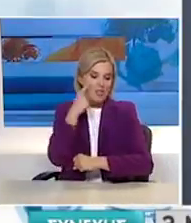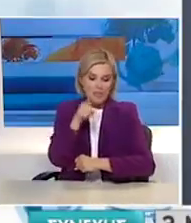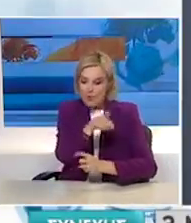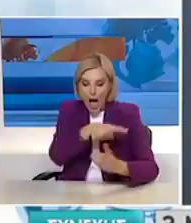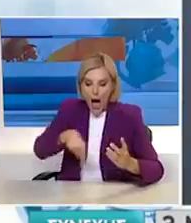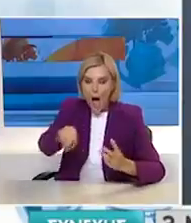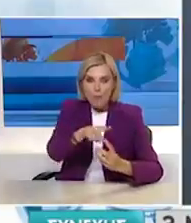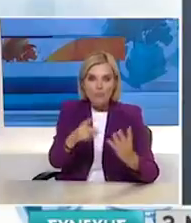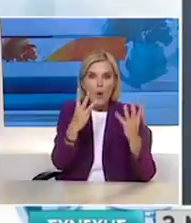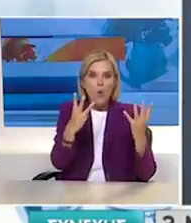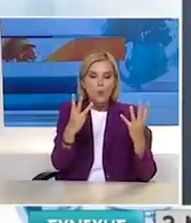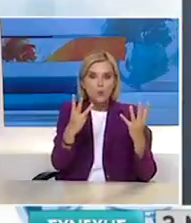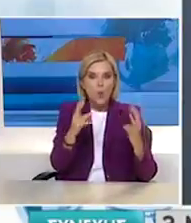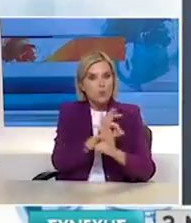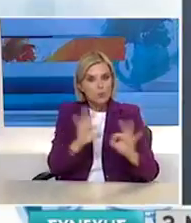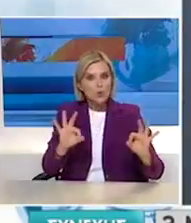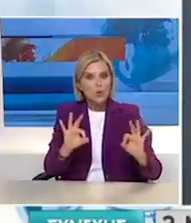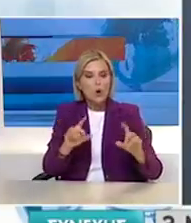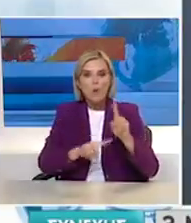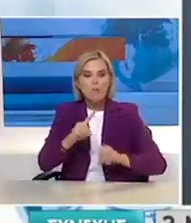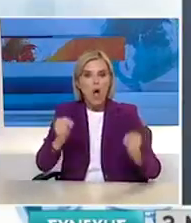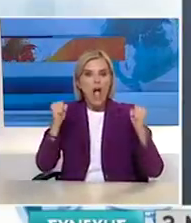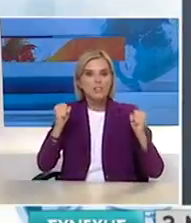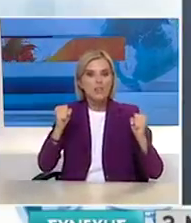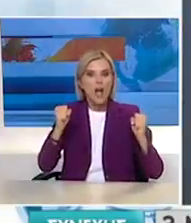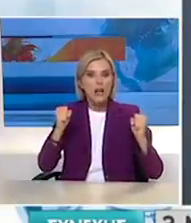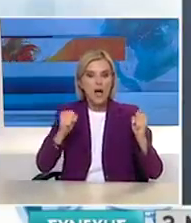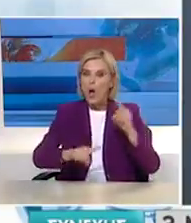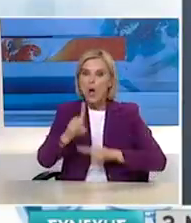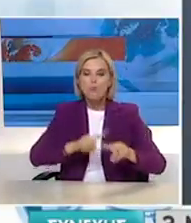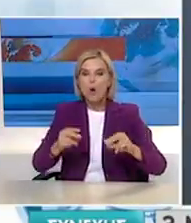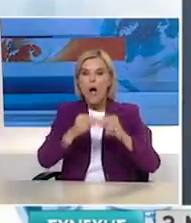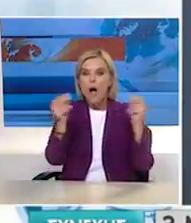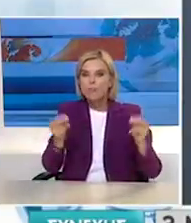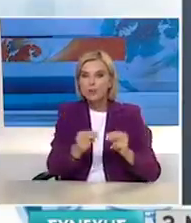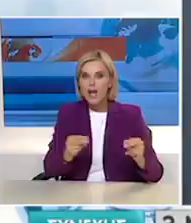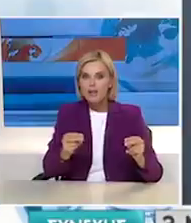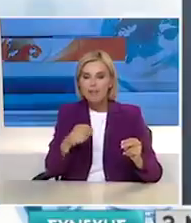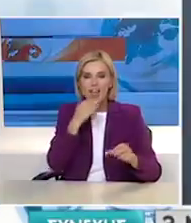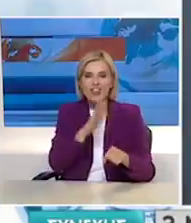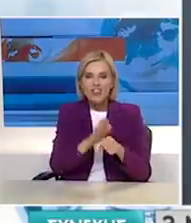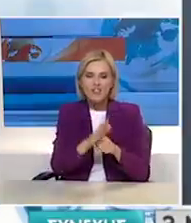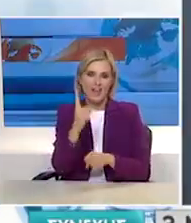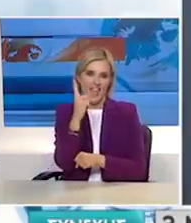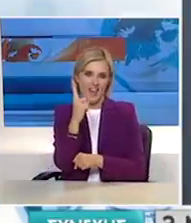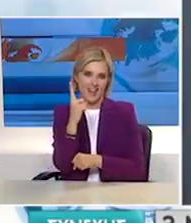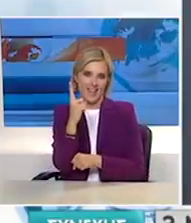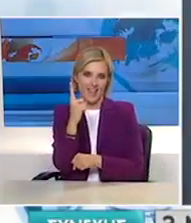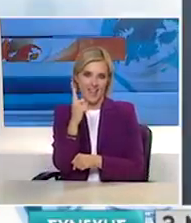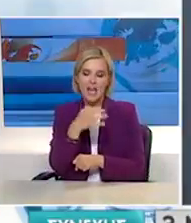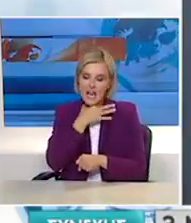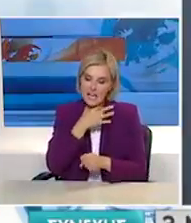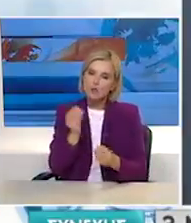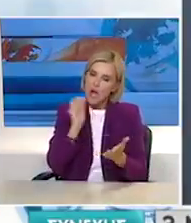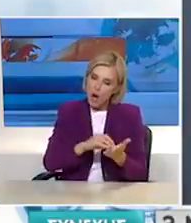από όλα αυτά τα εμβόλια θα είναι ασφαλές, ποιο θα είναι αποτελεσματικό, πότε θα έχει παρασκευαστεί σε επαρκή ποσότητα